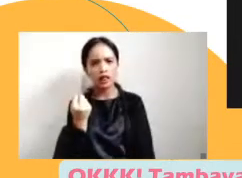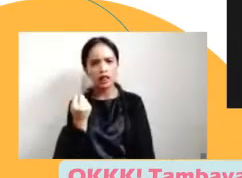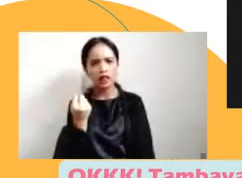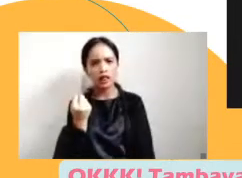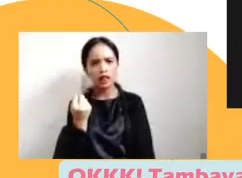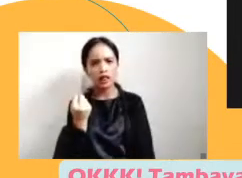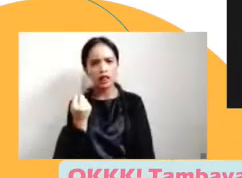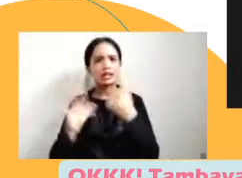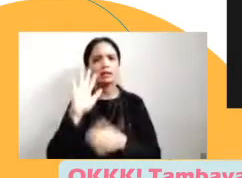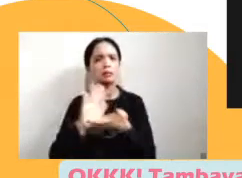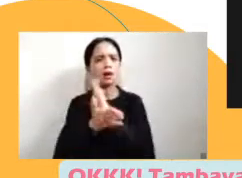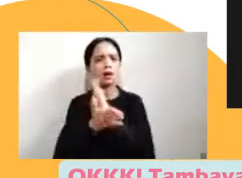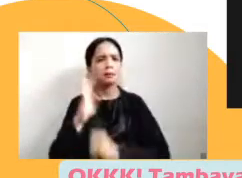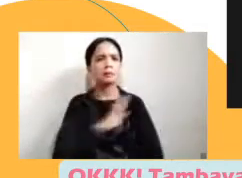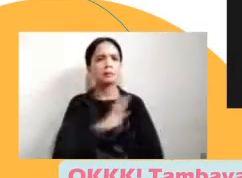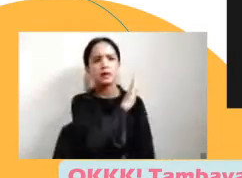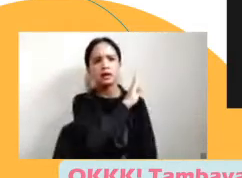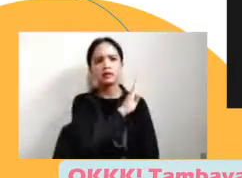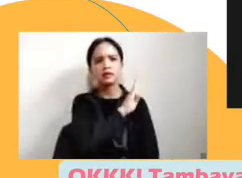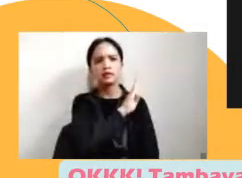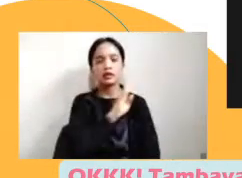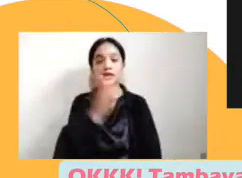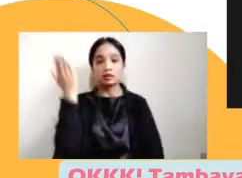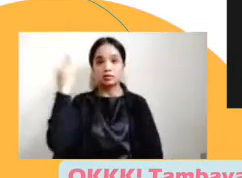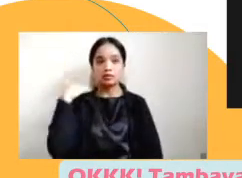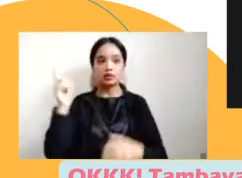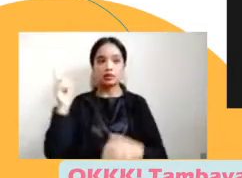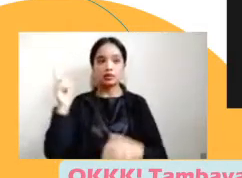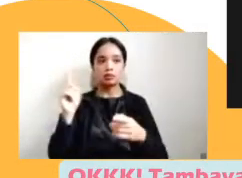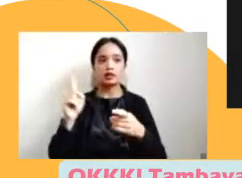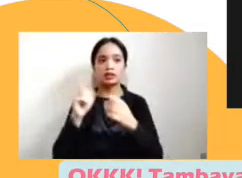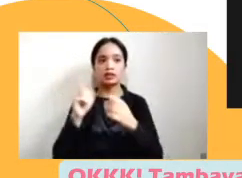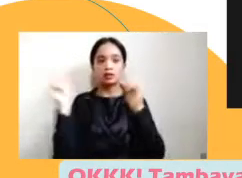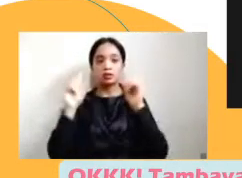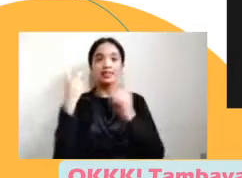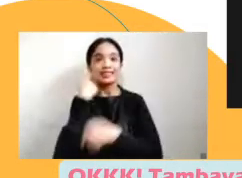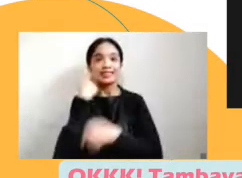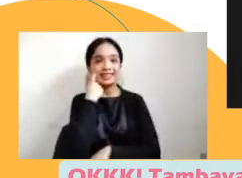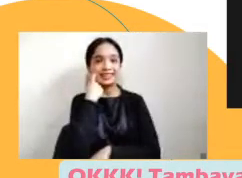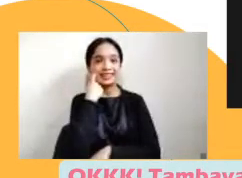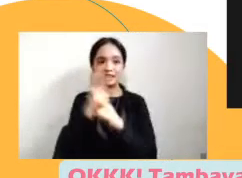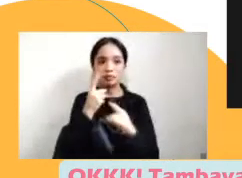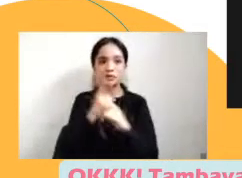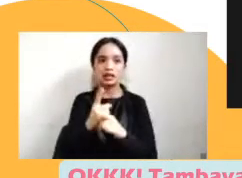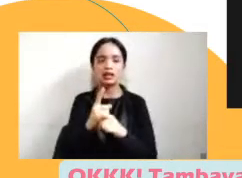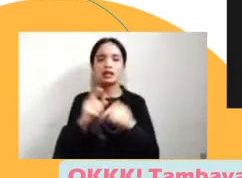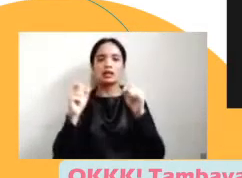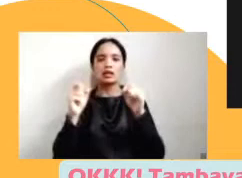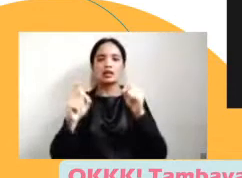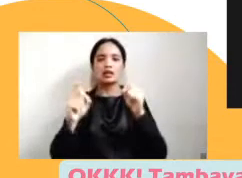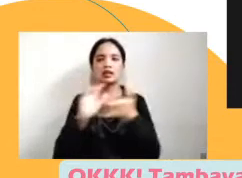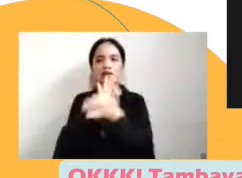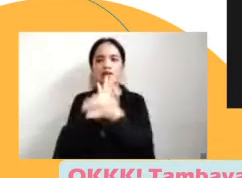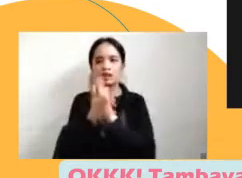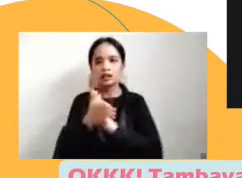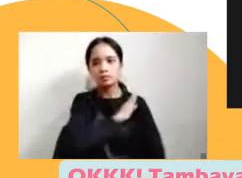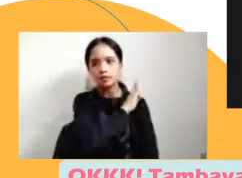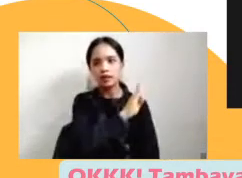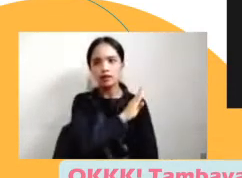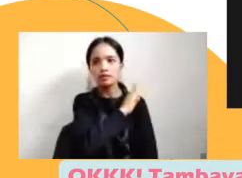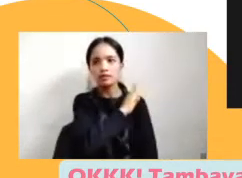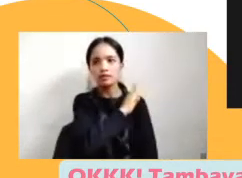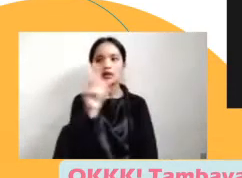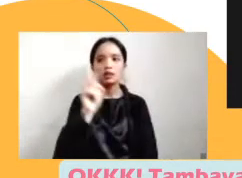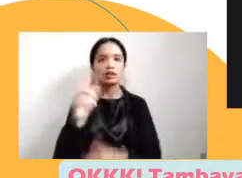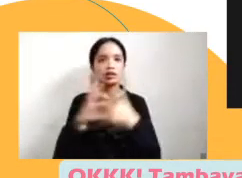natin. Okay? Meron dati sa ating previous episode, no, nagsasabi naging matatag sa gitna,